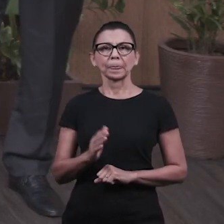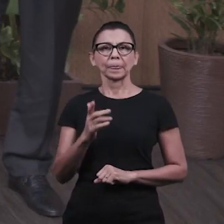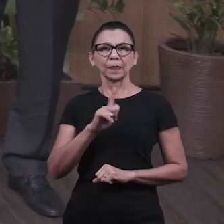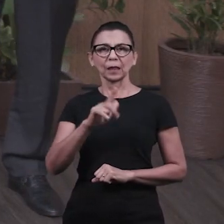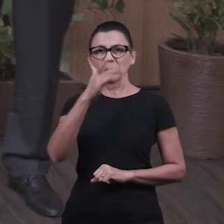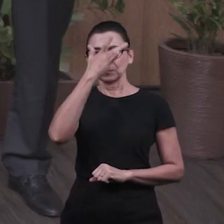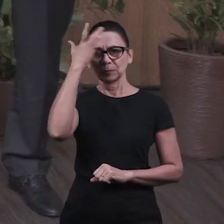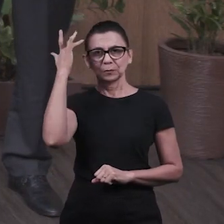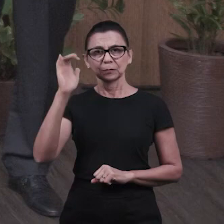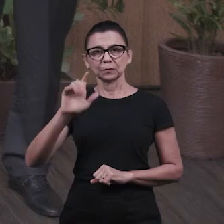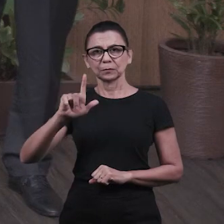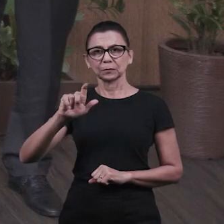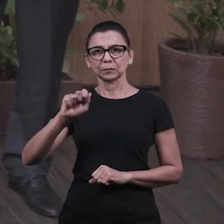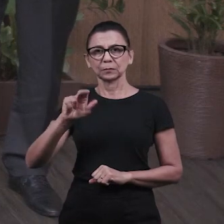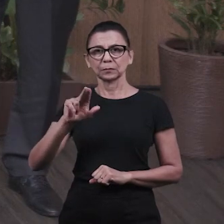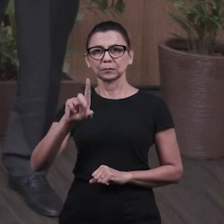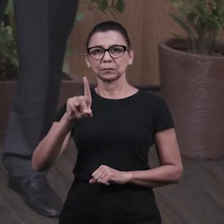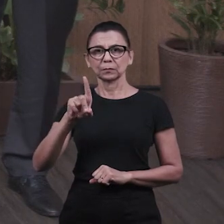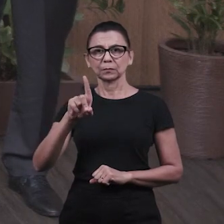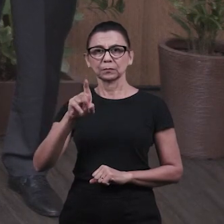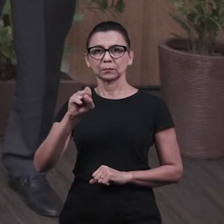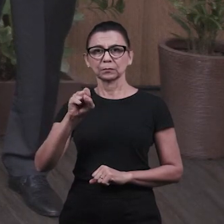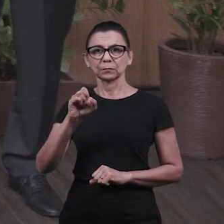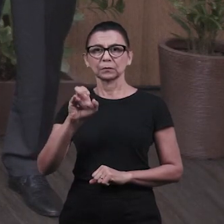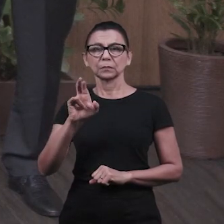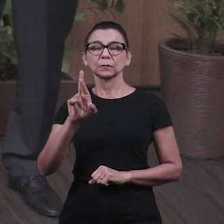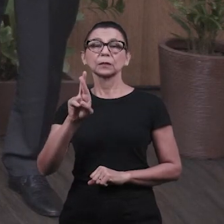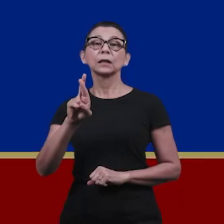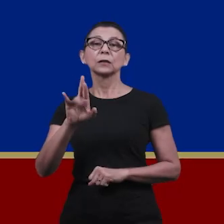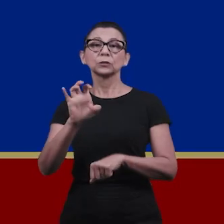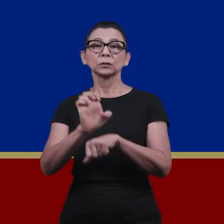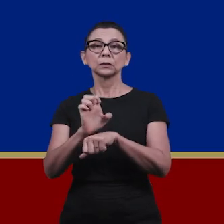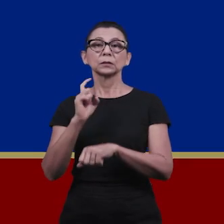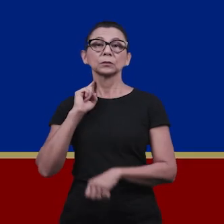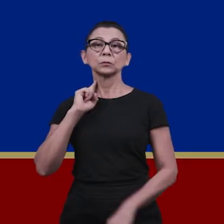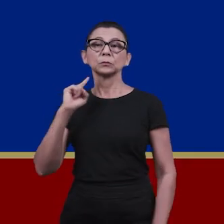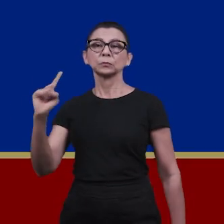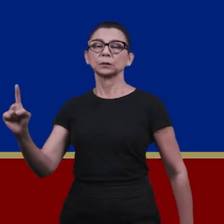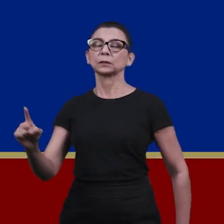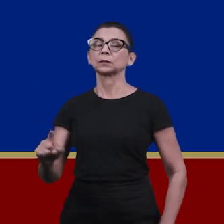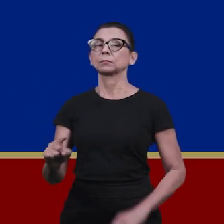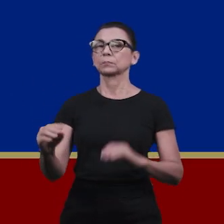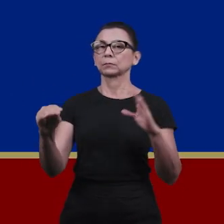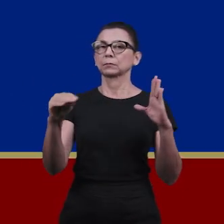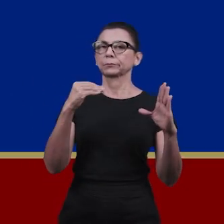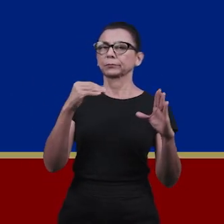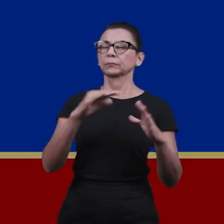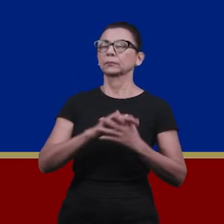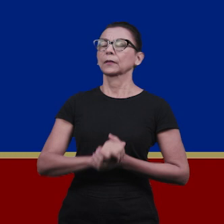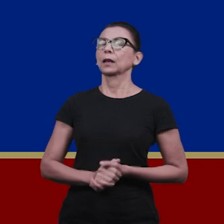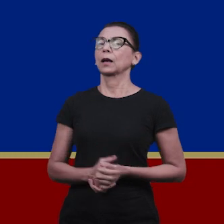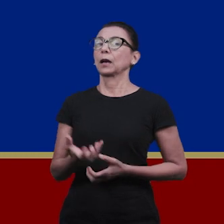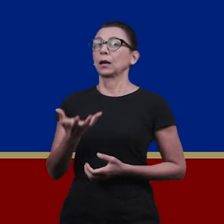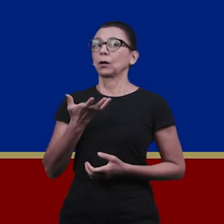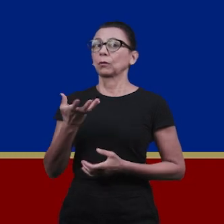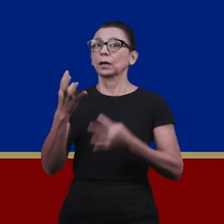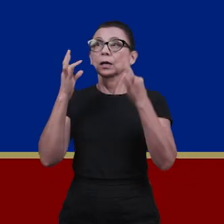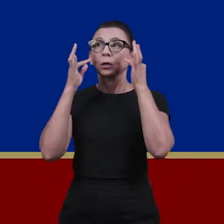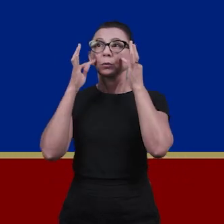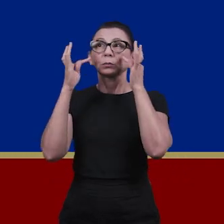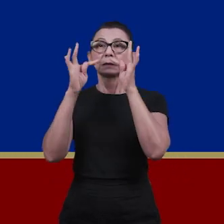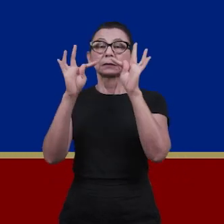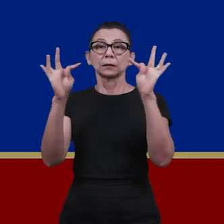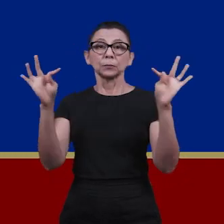Laudir Casanova, de Belo Horizonte, Minas Gerais, nous a écrit: Je veux témoigner